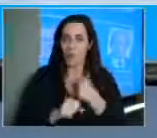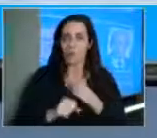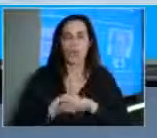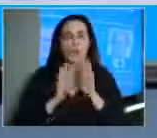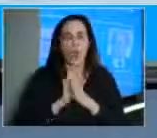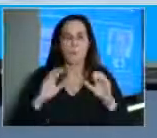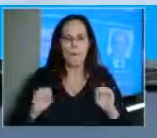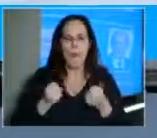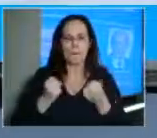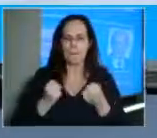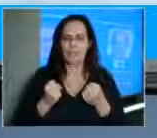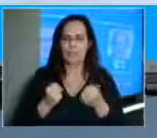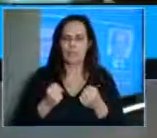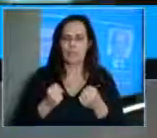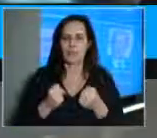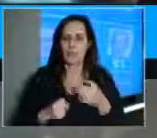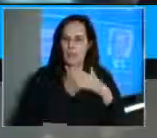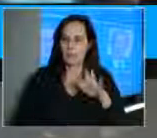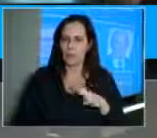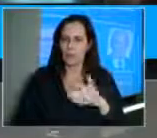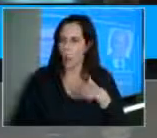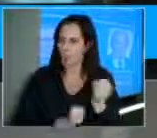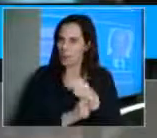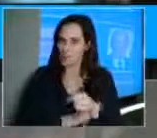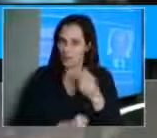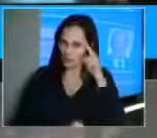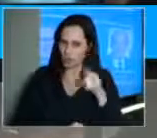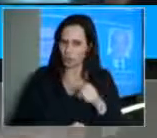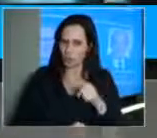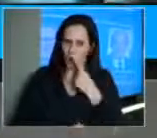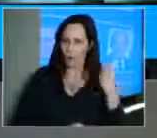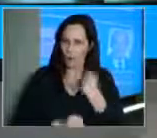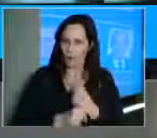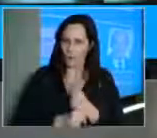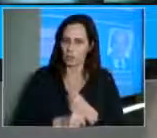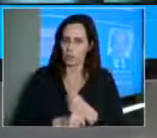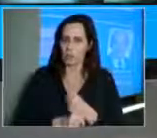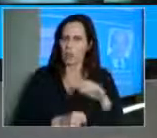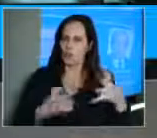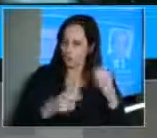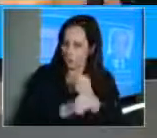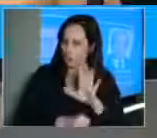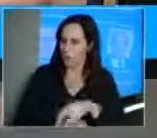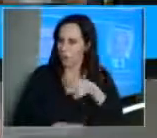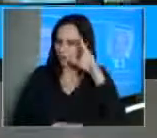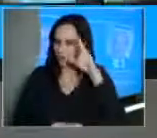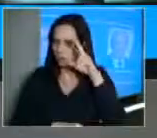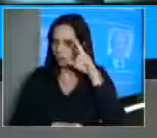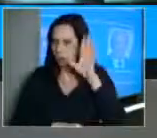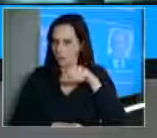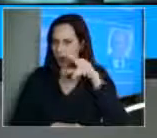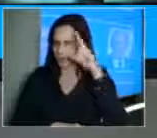כל מאמץ כדי... אני גם לא מזלזלת בזה, אני חושבת שכל אחד עושה את זה. כשהמערך היה בשלטון, וכשמפלגת העבודה